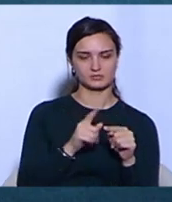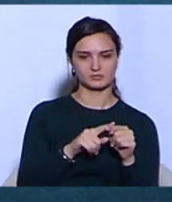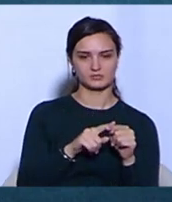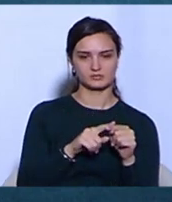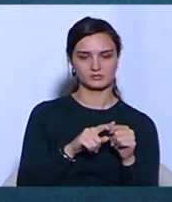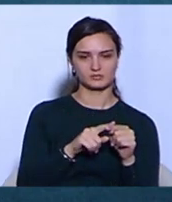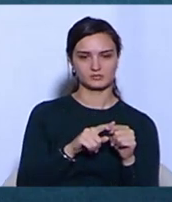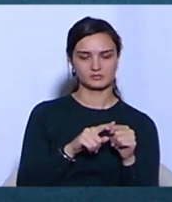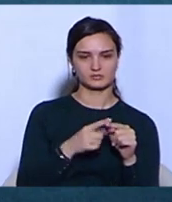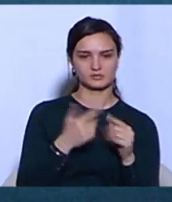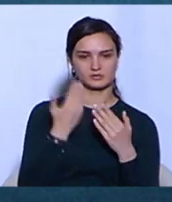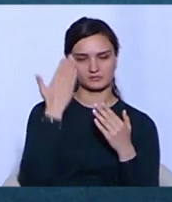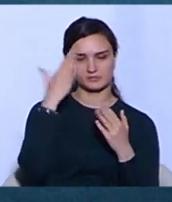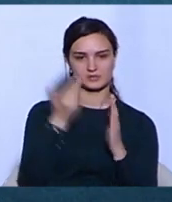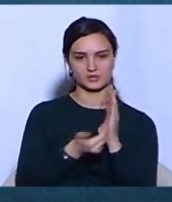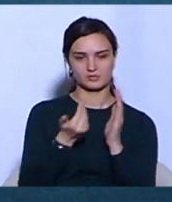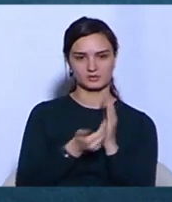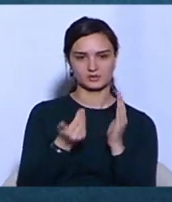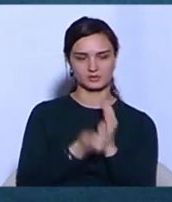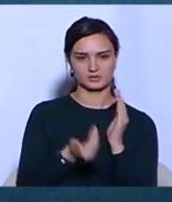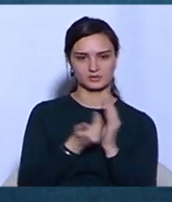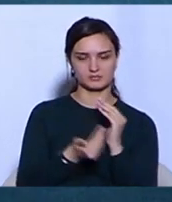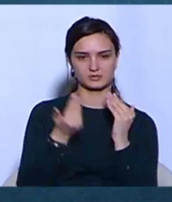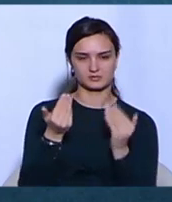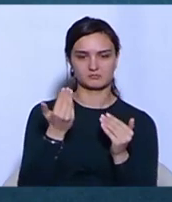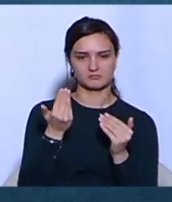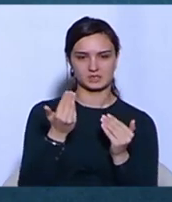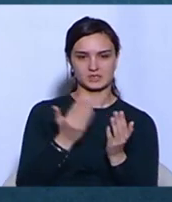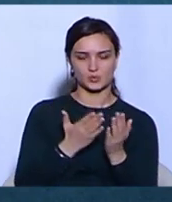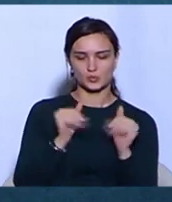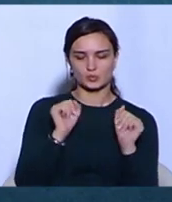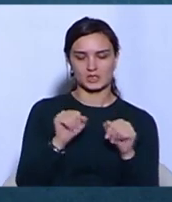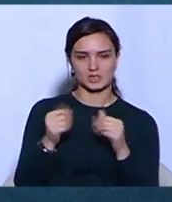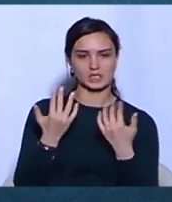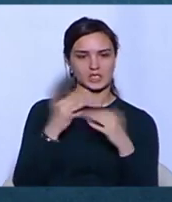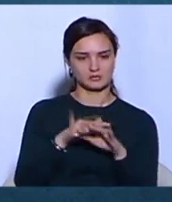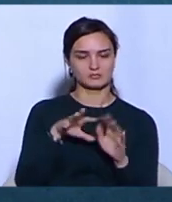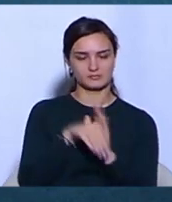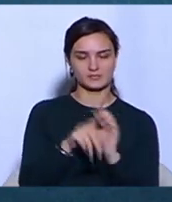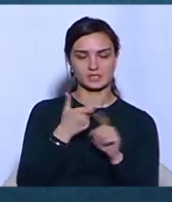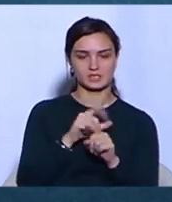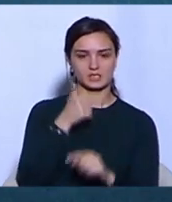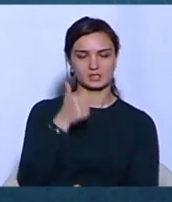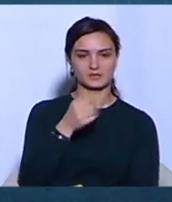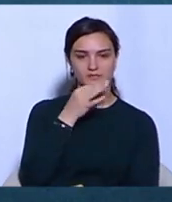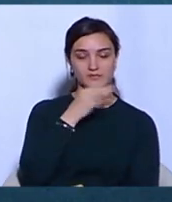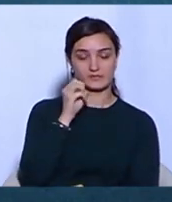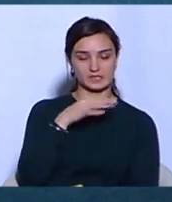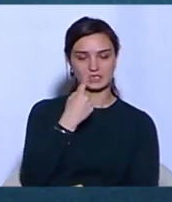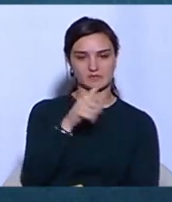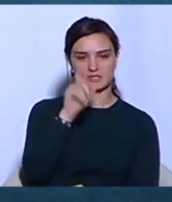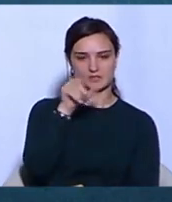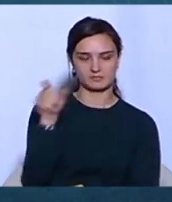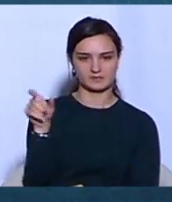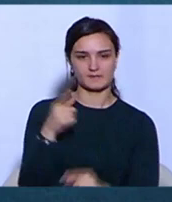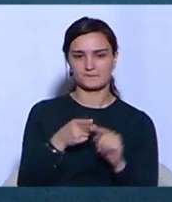და სხვებს აძლევს რეკომენდაციებს ამ თვალსაზრისით ანუ მისი ორიენტაციის უნარი გარემოში გაცილებით უკეთესია ვიდრე ბევრი სხვა